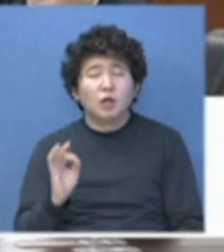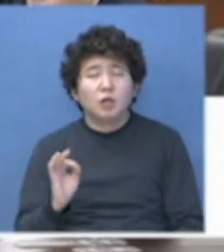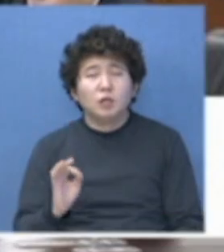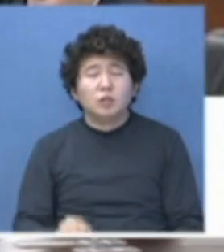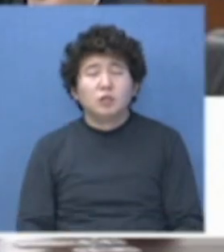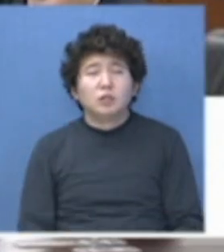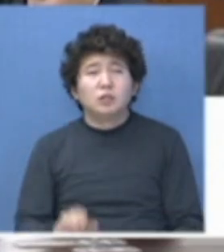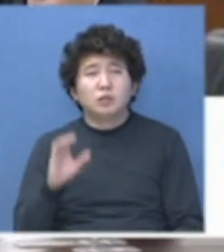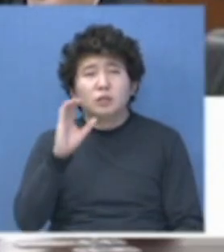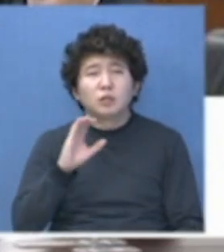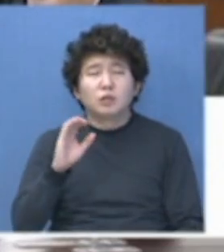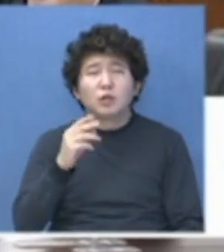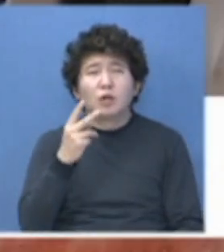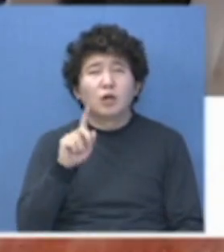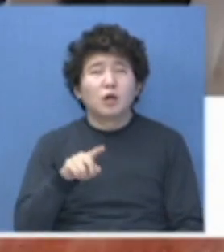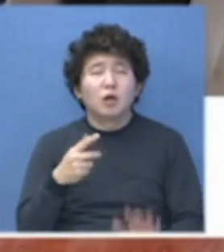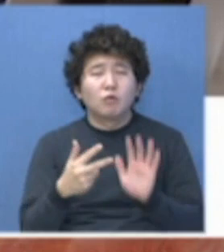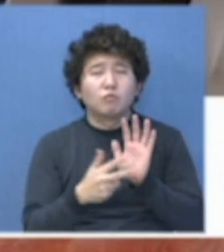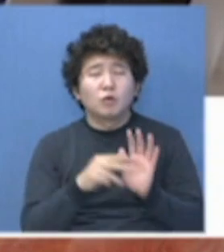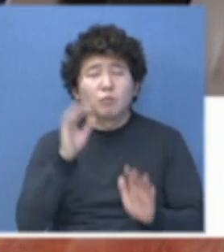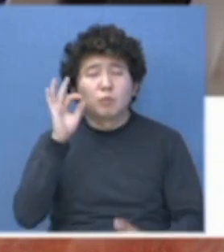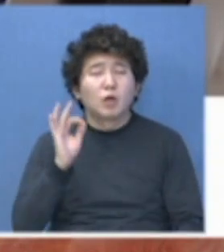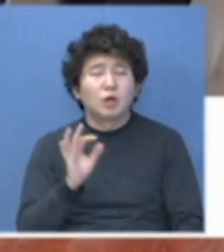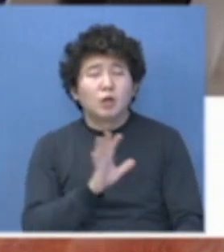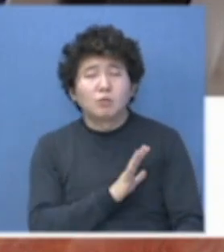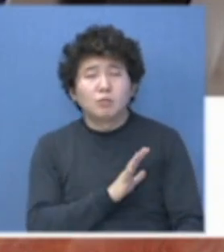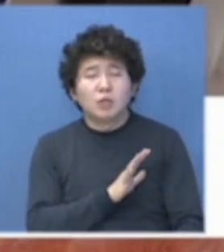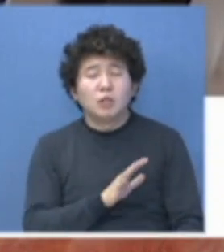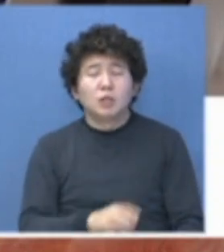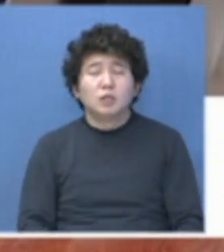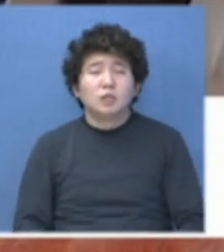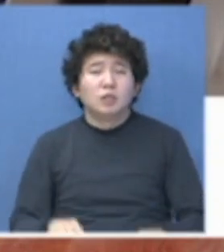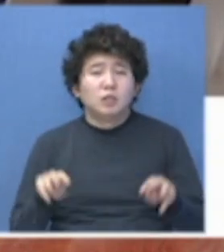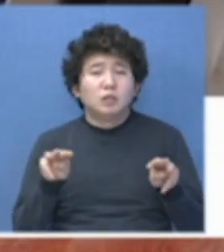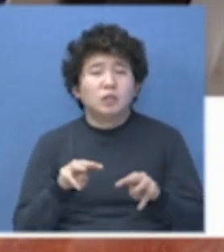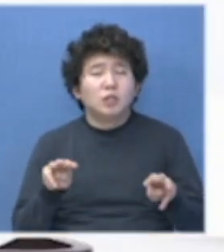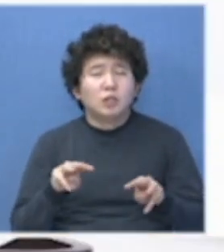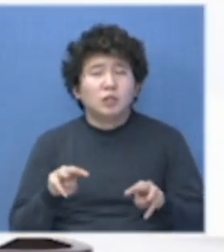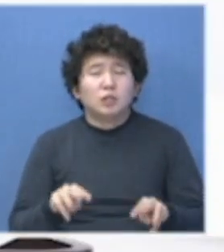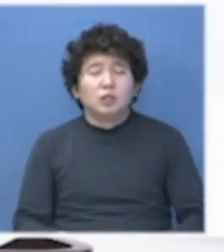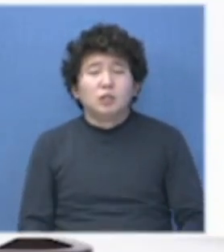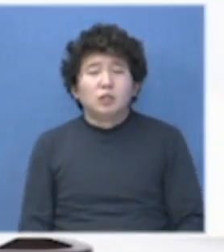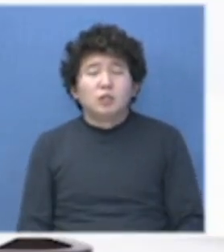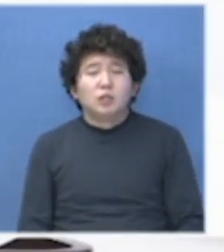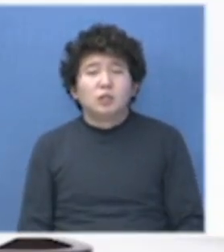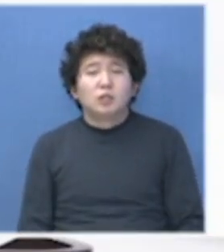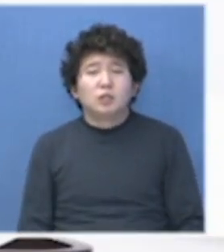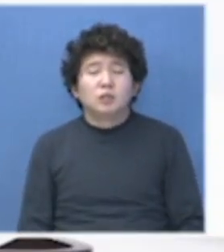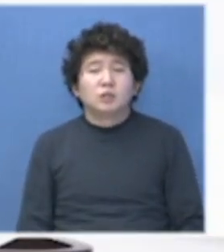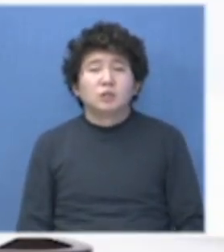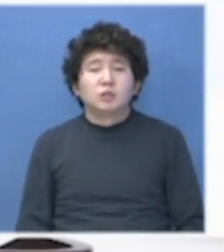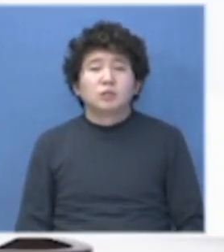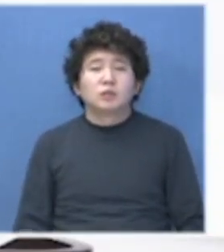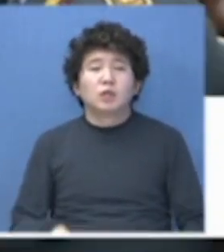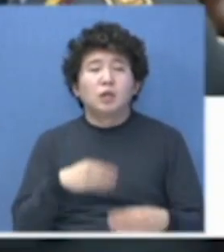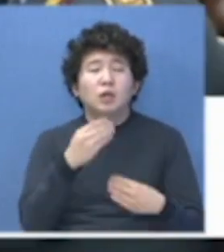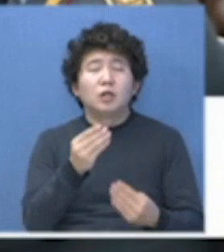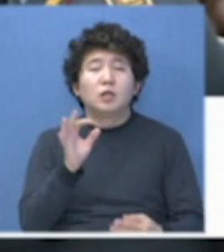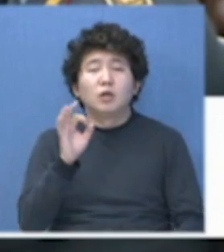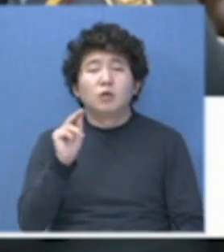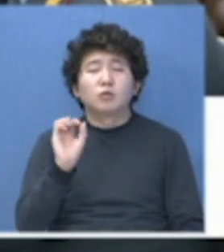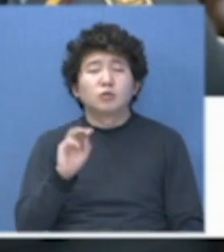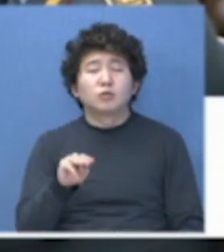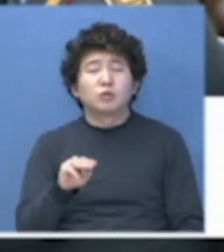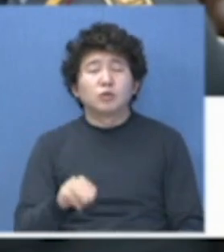bul körsetkiş 2,8% edi. Ökümette ministerler kabineti bütçetin orındalı oturalı esep berdi. Ekonomikal